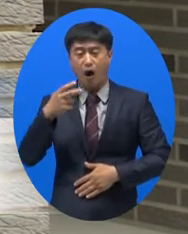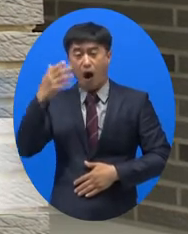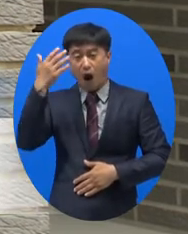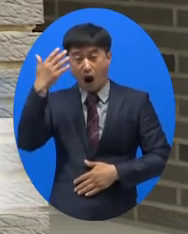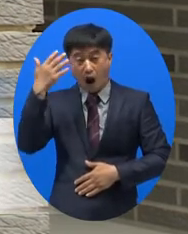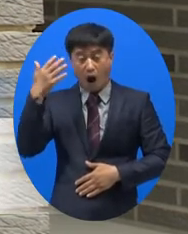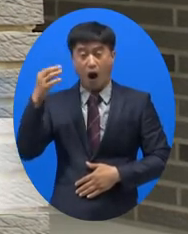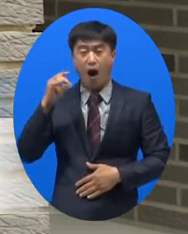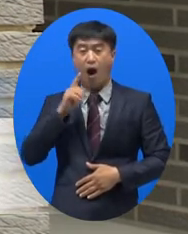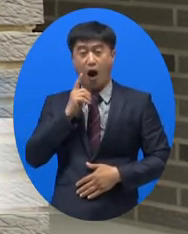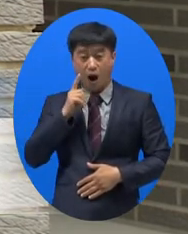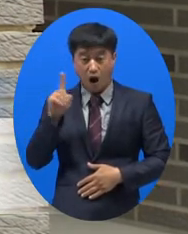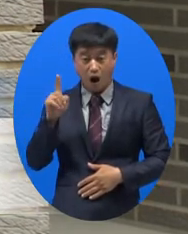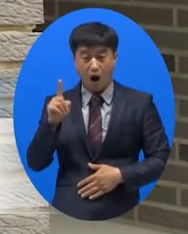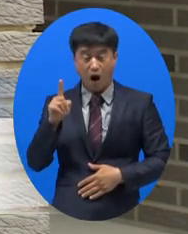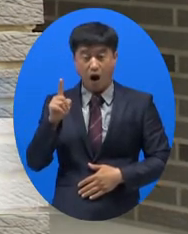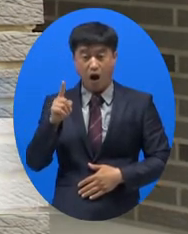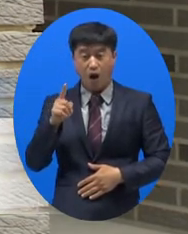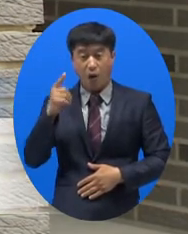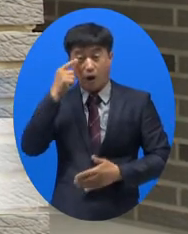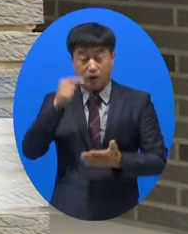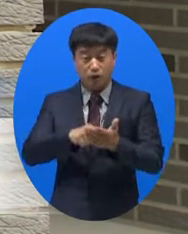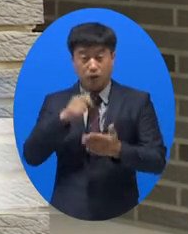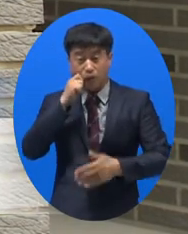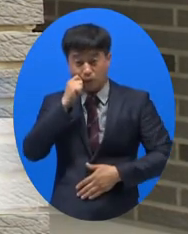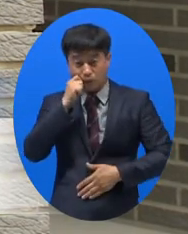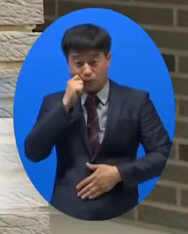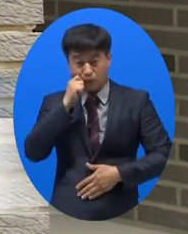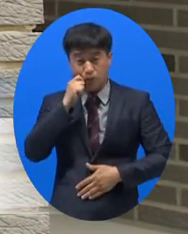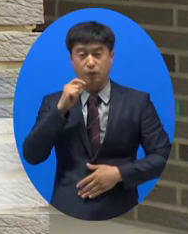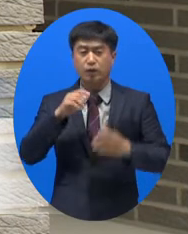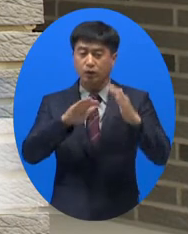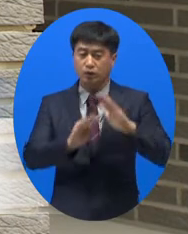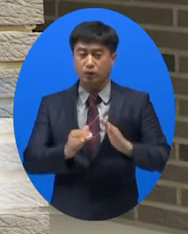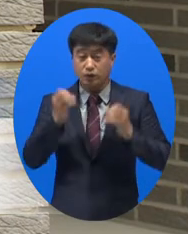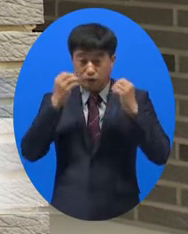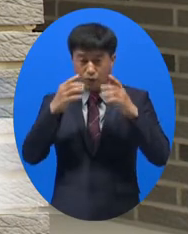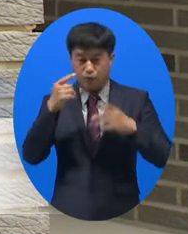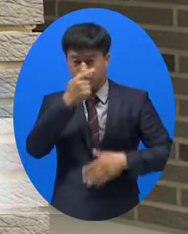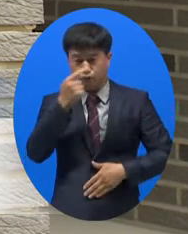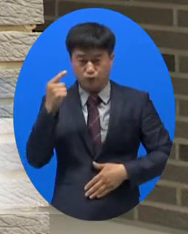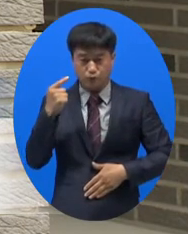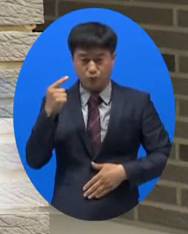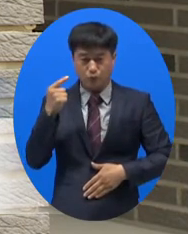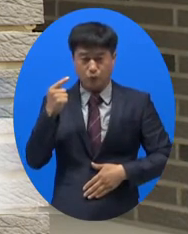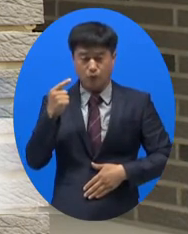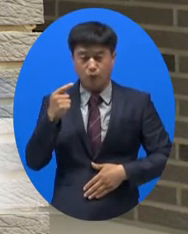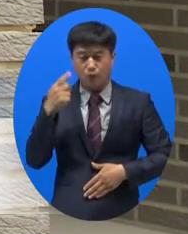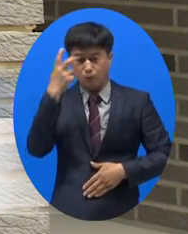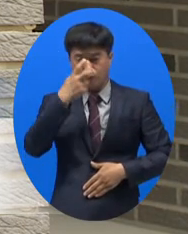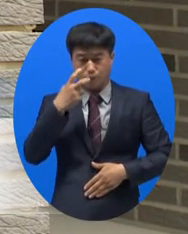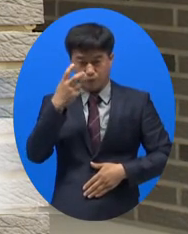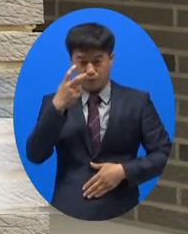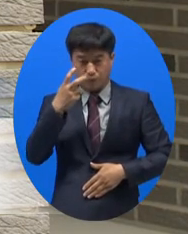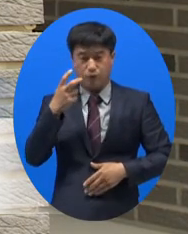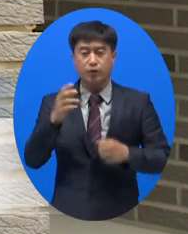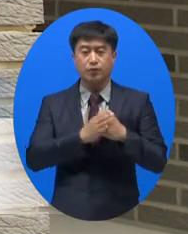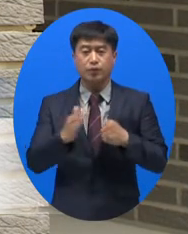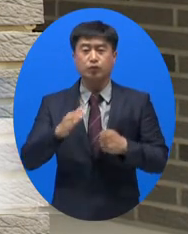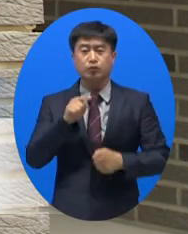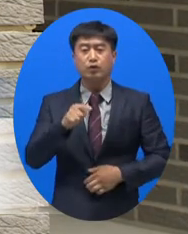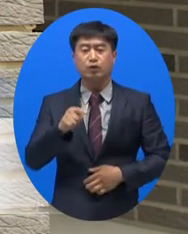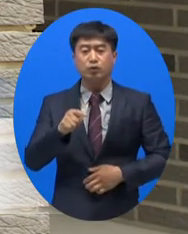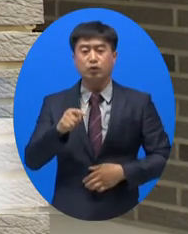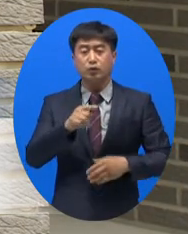못하고 확인하지 못했던 부분들을 노동안전지킴이분들이 그 새로운 관점에서 이제 그 관찰을